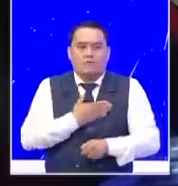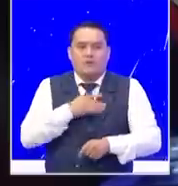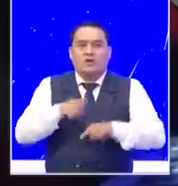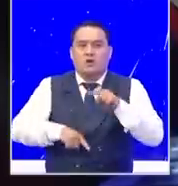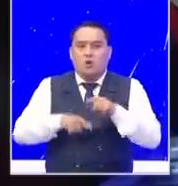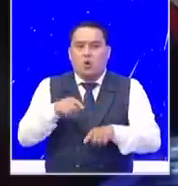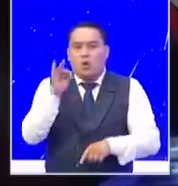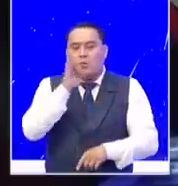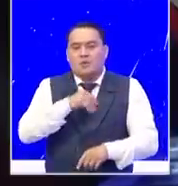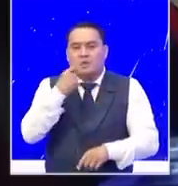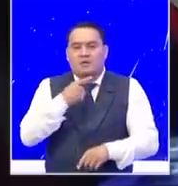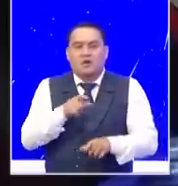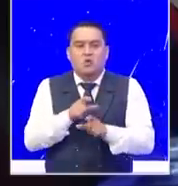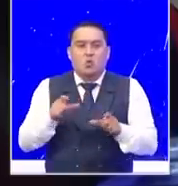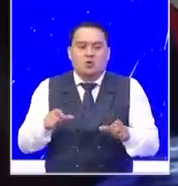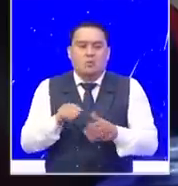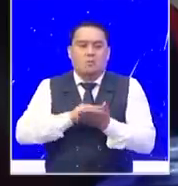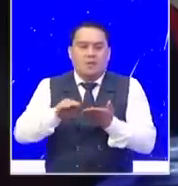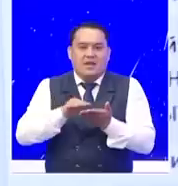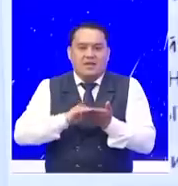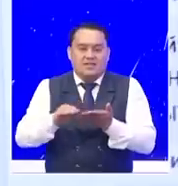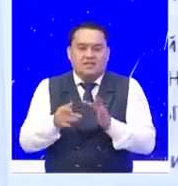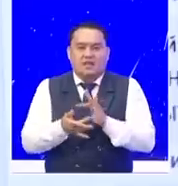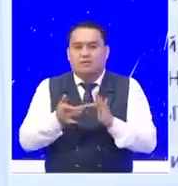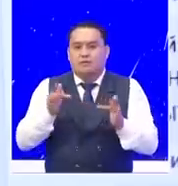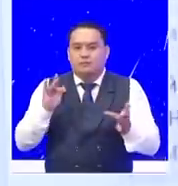страны. Об этом говорят люди, об этом они пишут на страницах